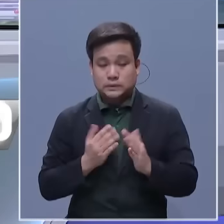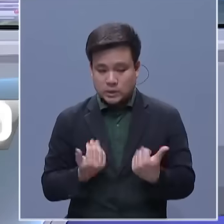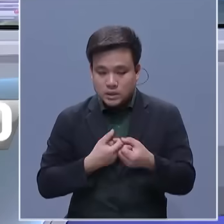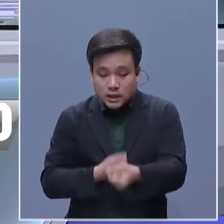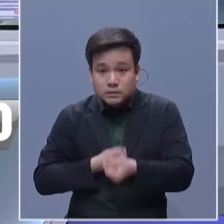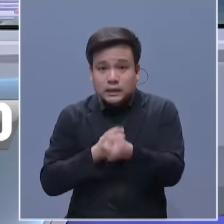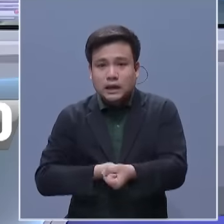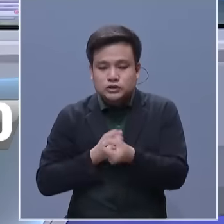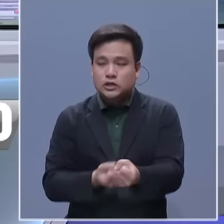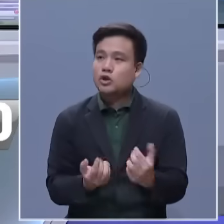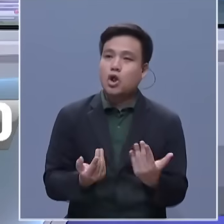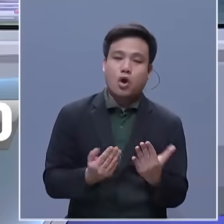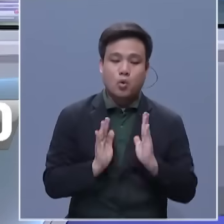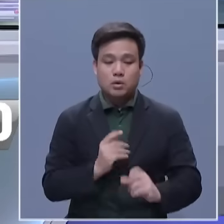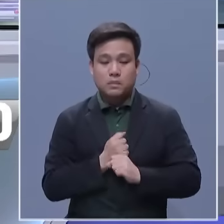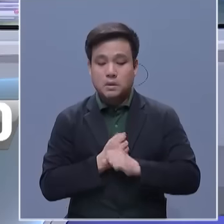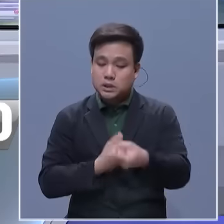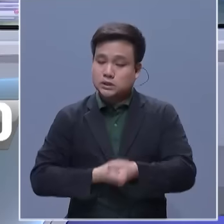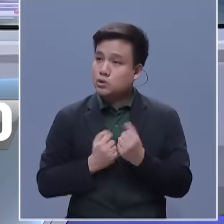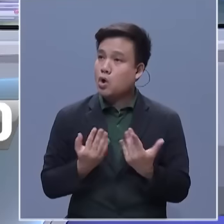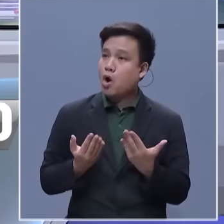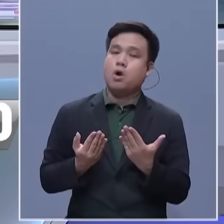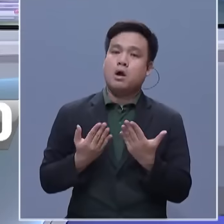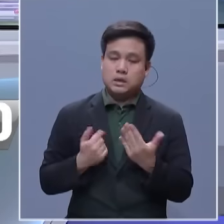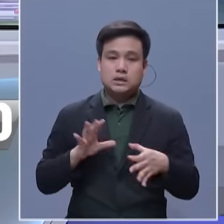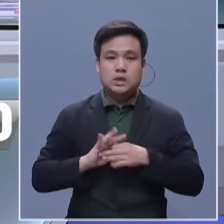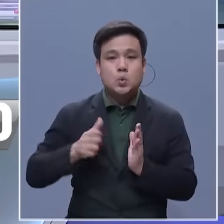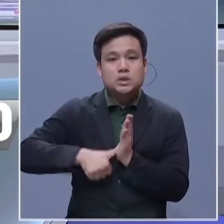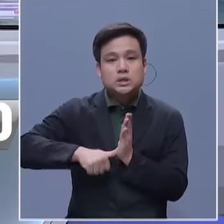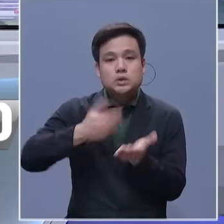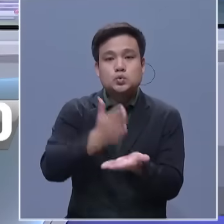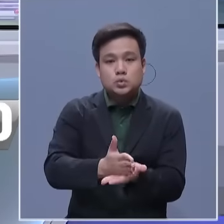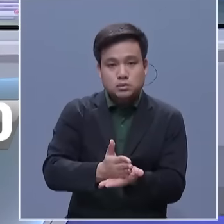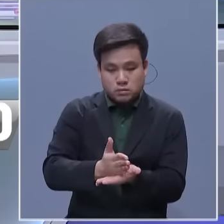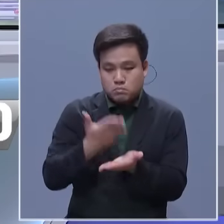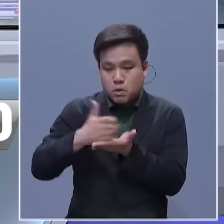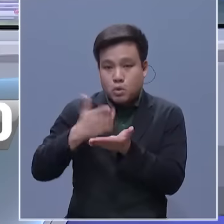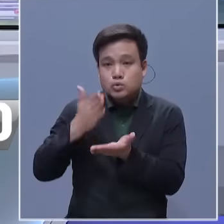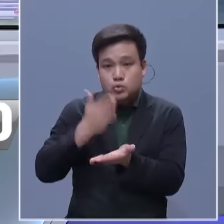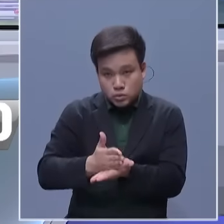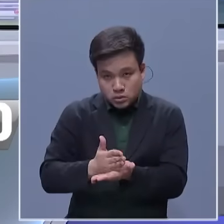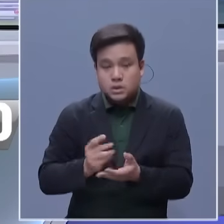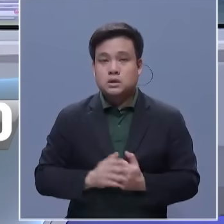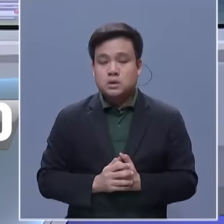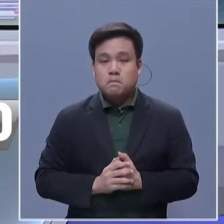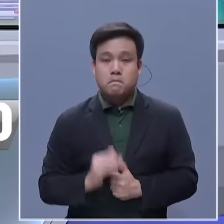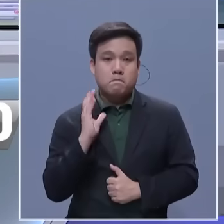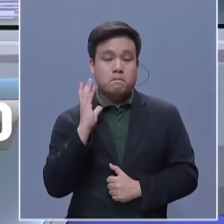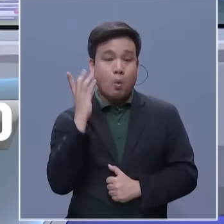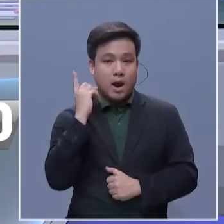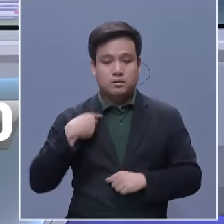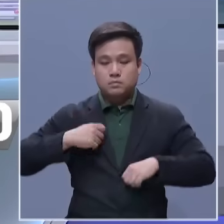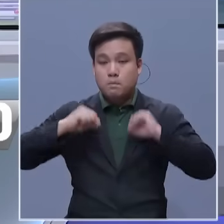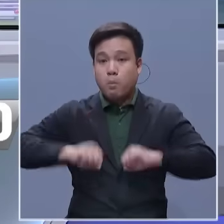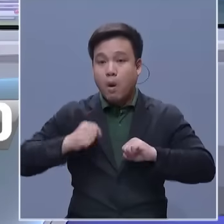เรื่องการพักหนี้อันนี้ก็เป็นนโยบายสำคัญของทางรัฐบาลนะนะครับปรากฏว่าเมื่อวานนี้มีการเคาะห์มาตรการออกมาแล้วพักหนี้